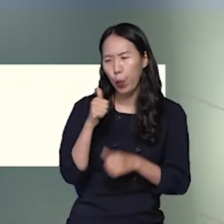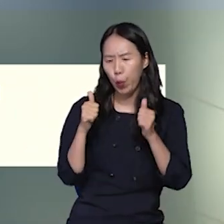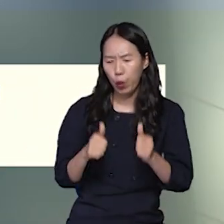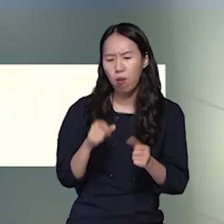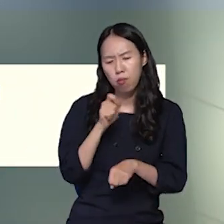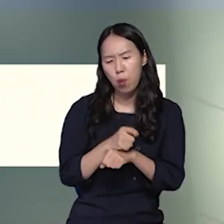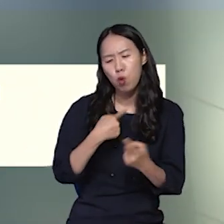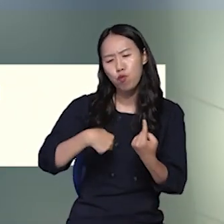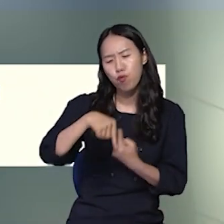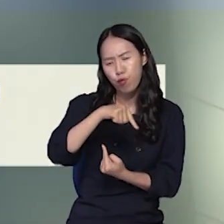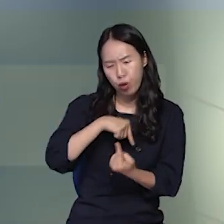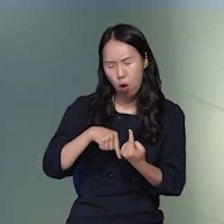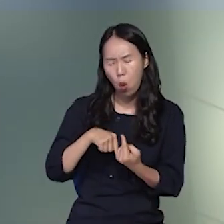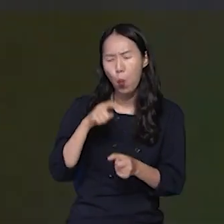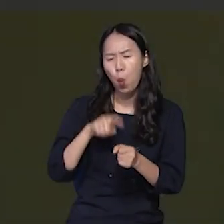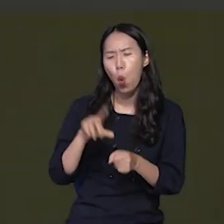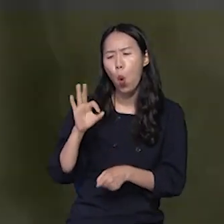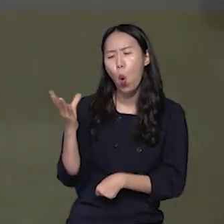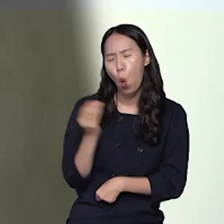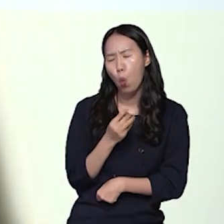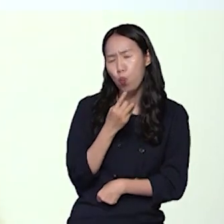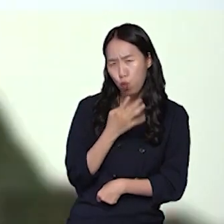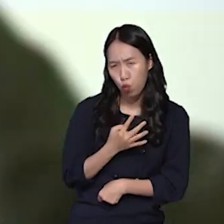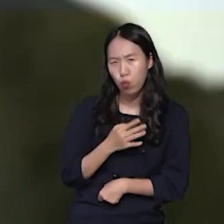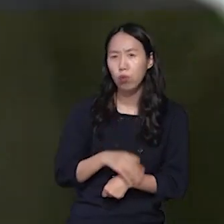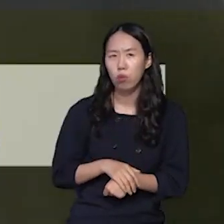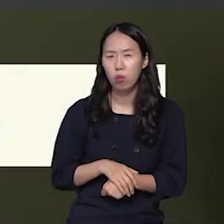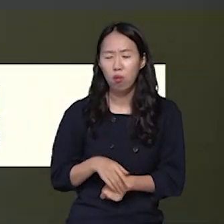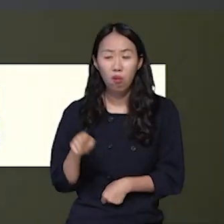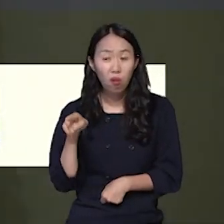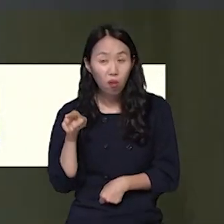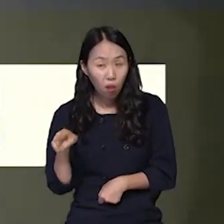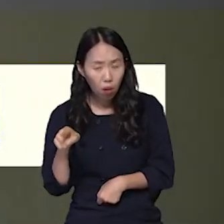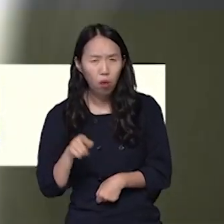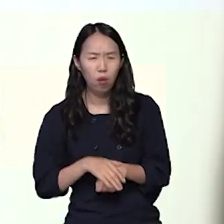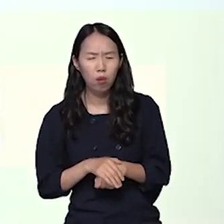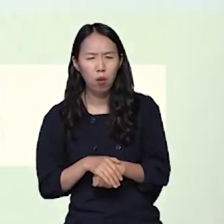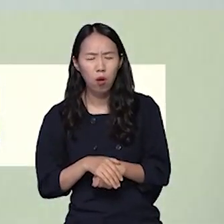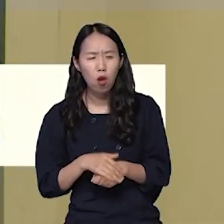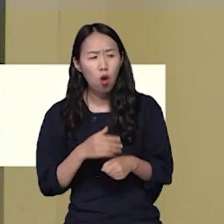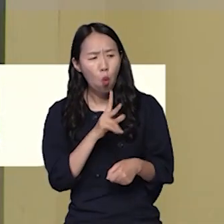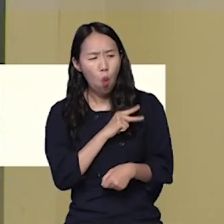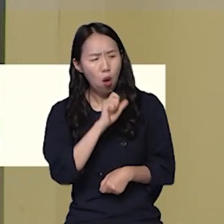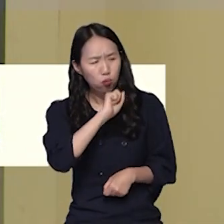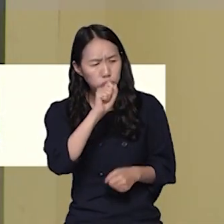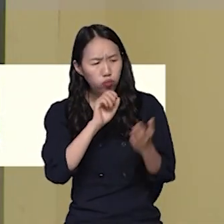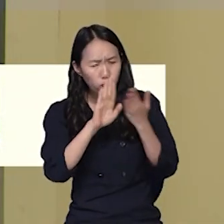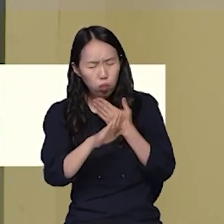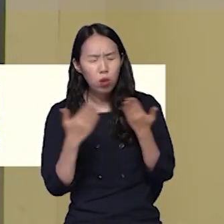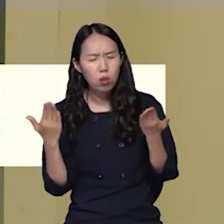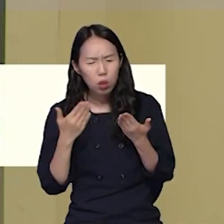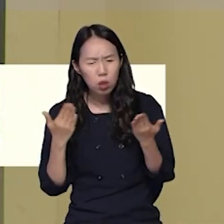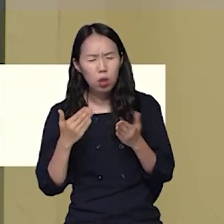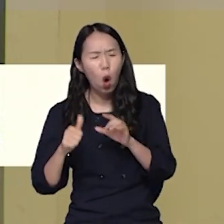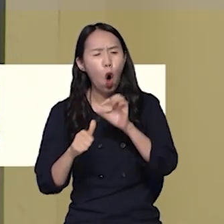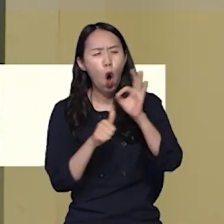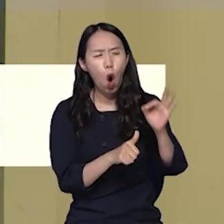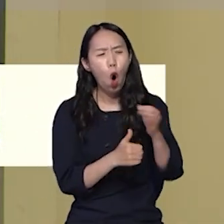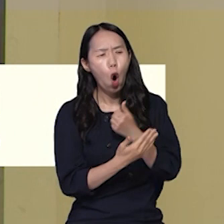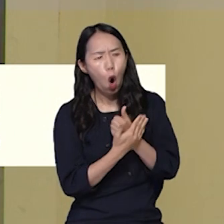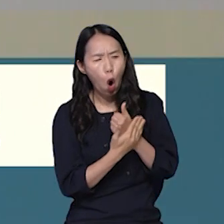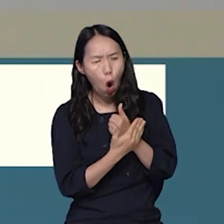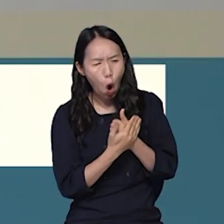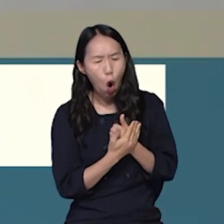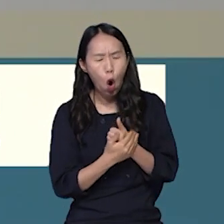운영비를 빌린 것이었다는 입장입니다. 오히려 제보자가 경선 통과 이후 자녀의 보좌진 채용을 부탁했지만 대학 졸업도 하지